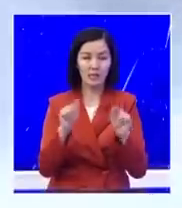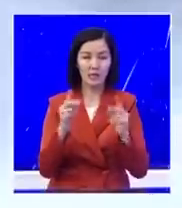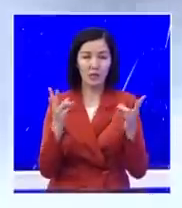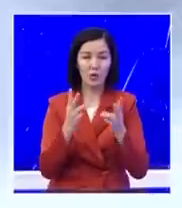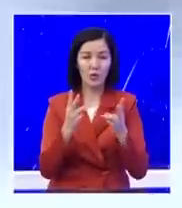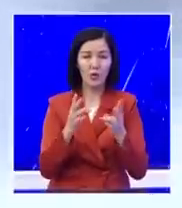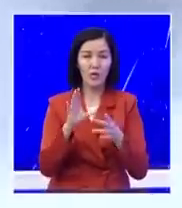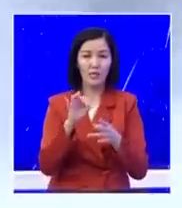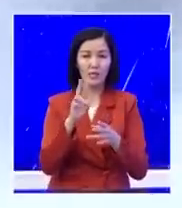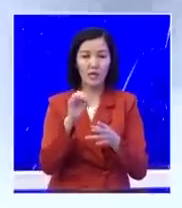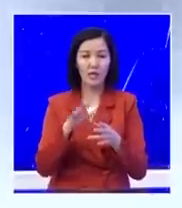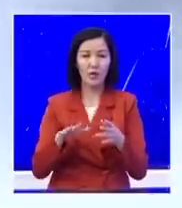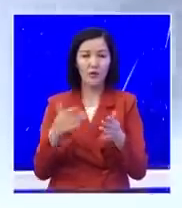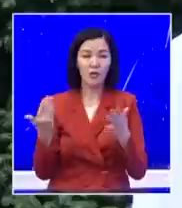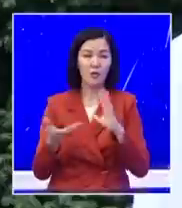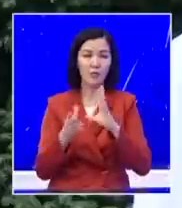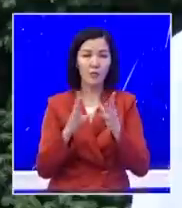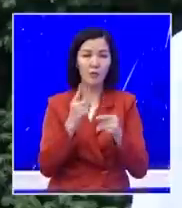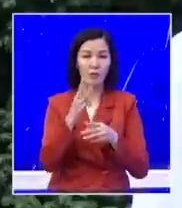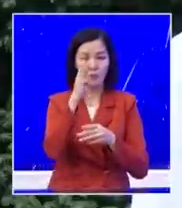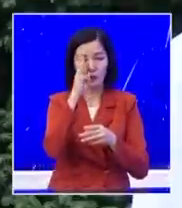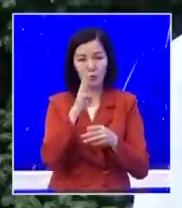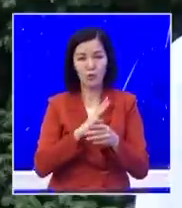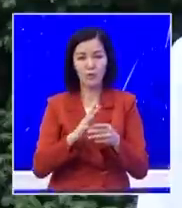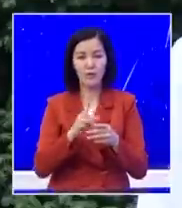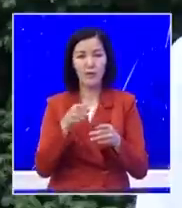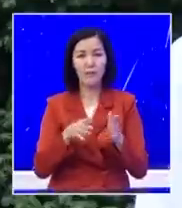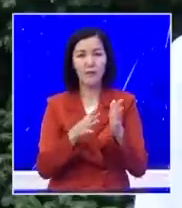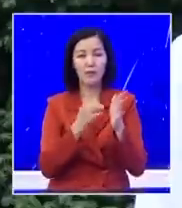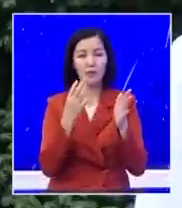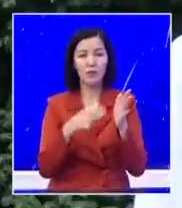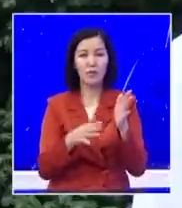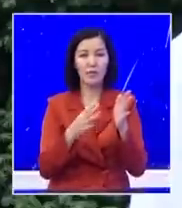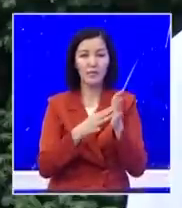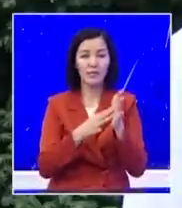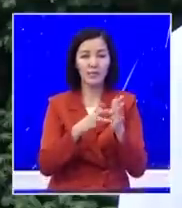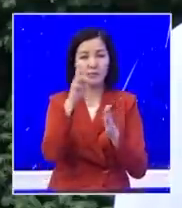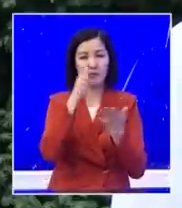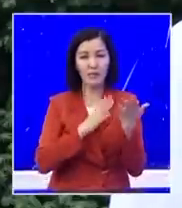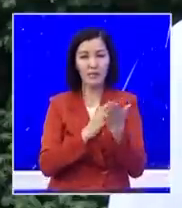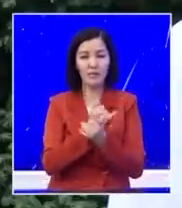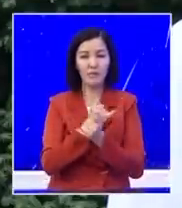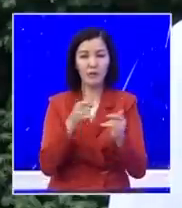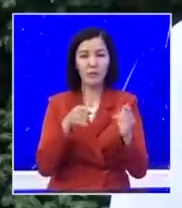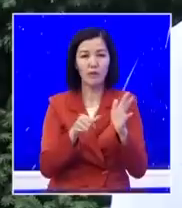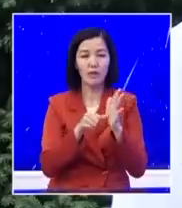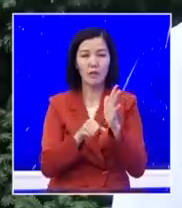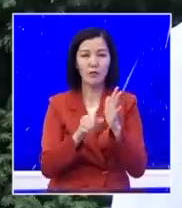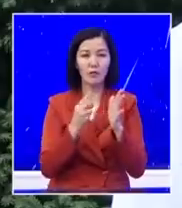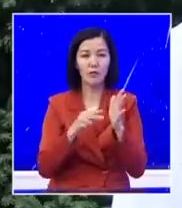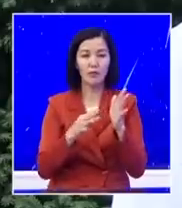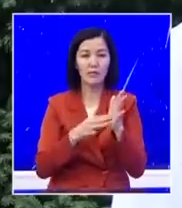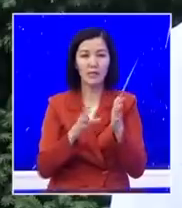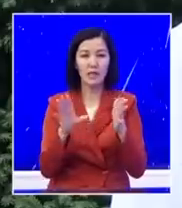табылады. Сарқан ауданы бойынша 1.90-ның есебіне сәйкес 1848 мемлекеттік қызмет түрінің 1628-і